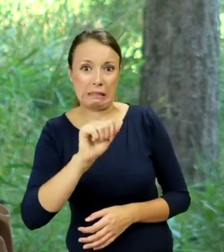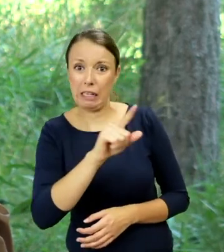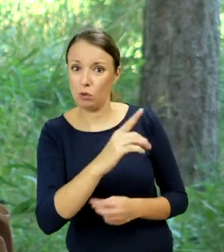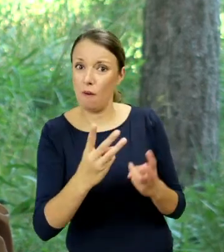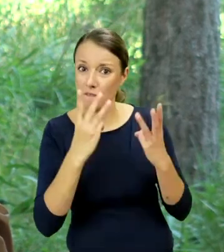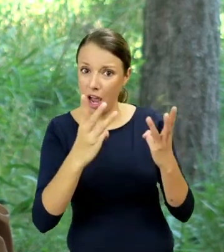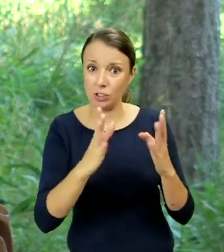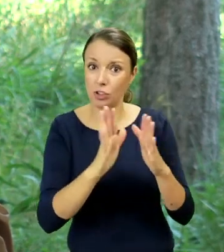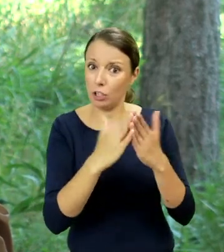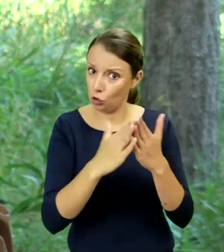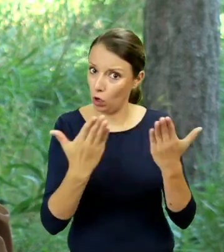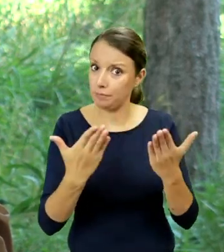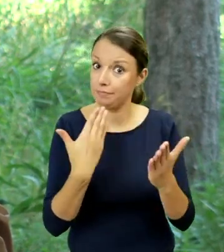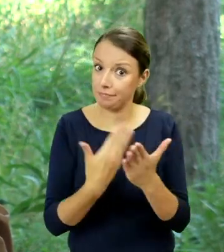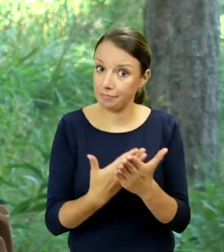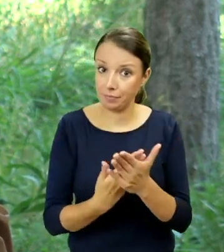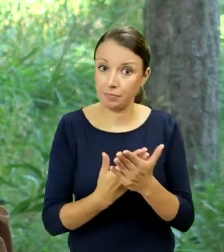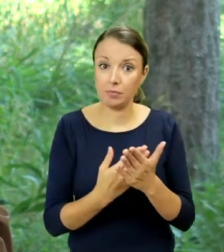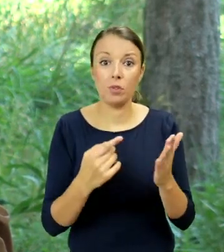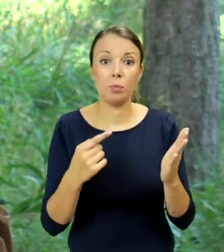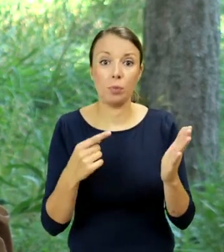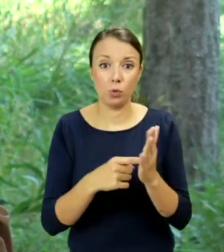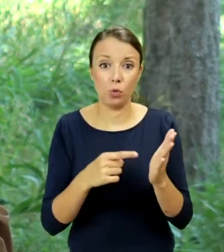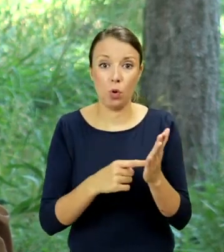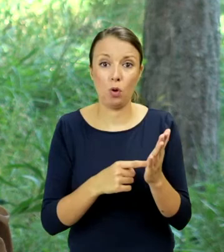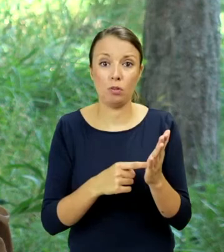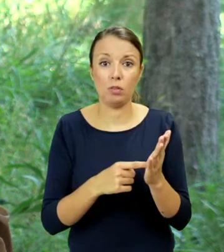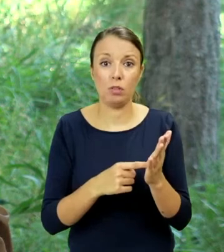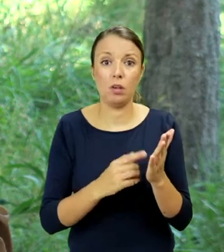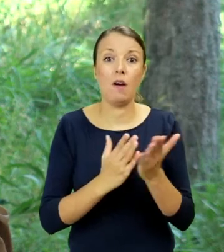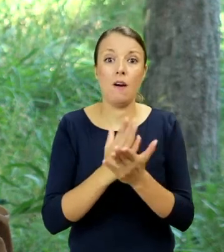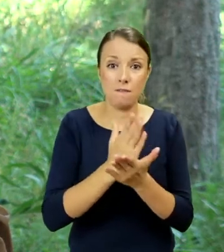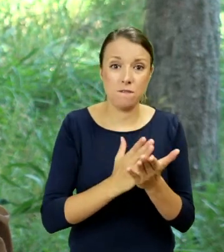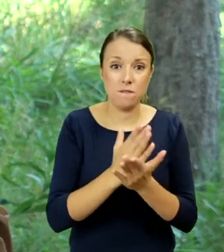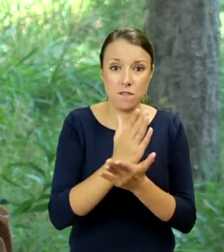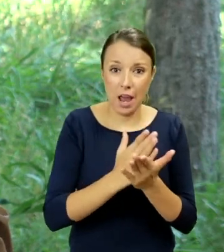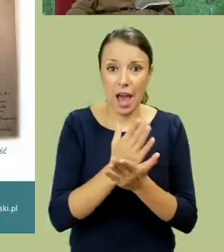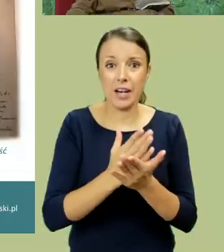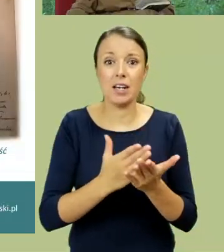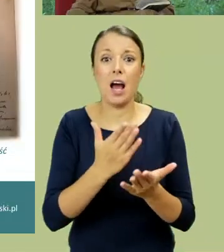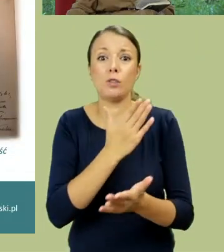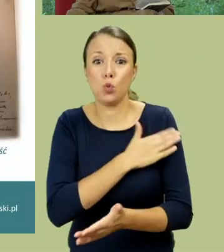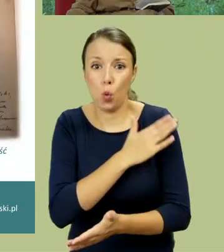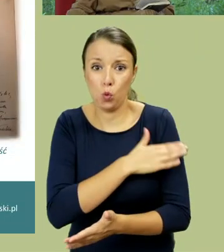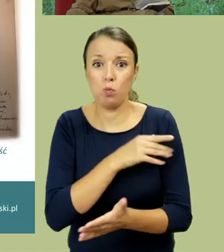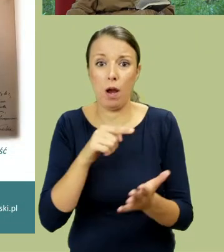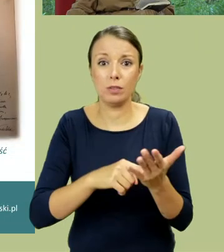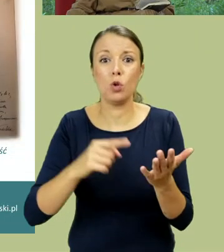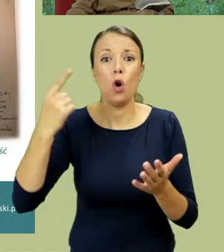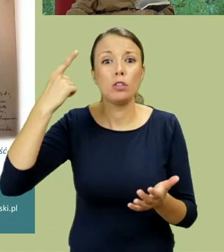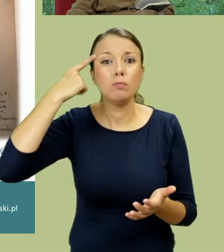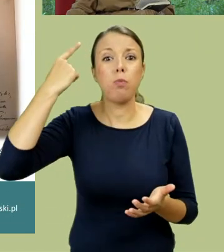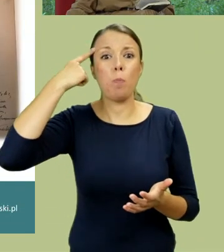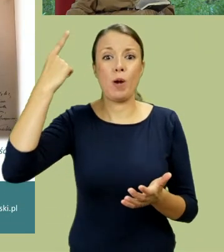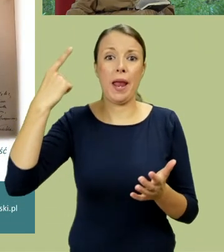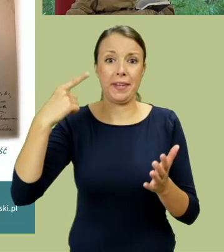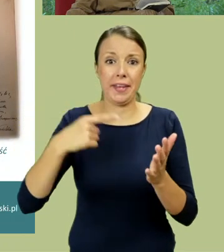To jest Wierna służba wspomnienia uczestniczek walk o niepodległość. To jest